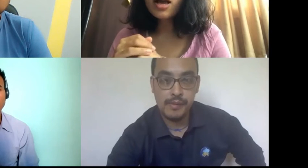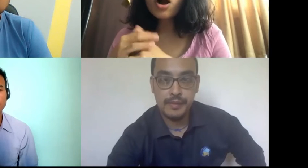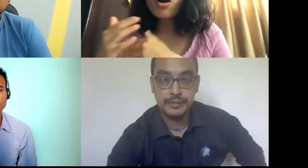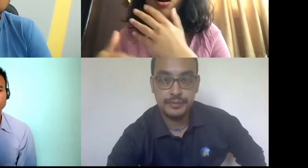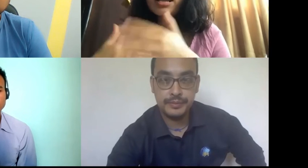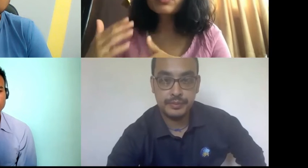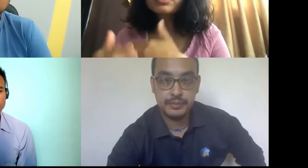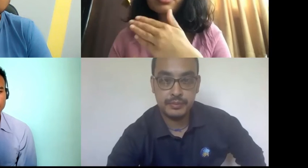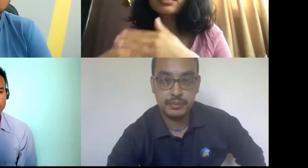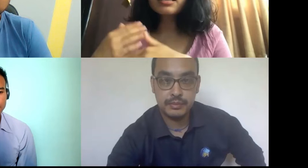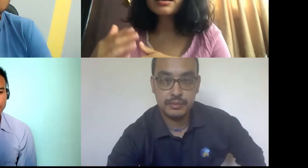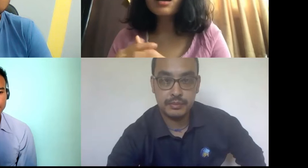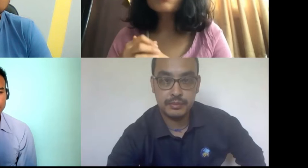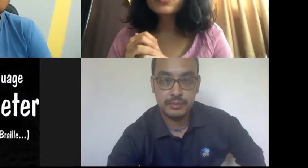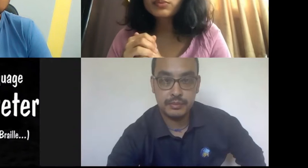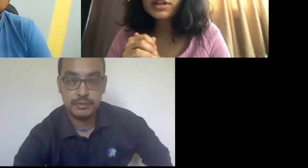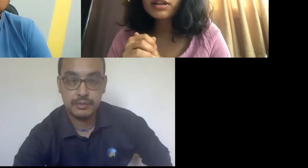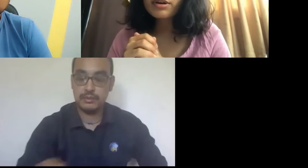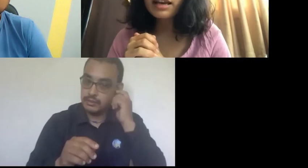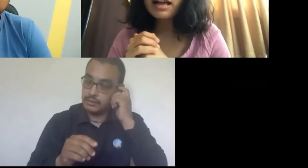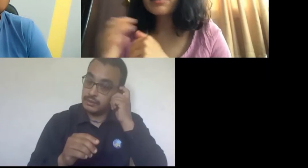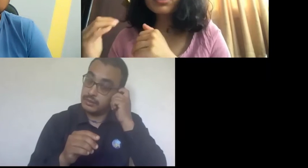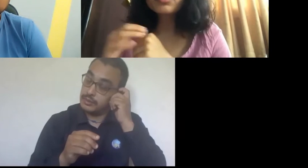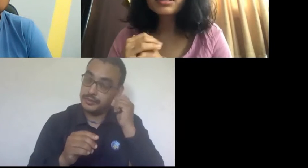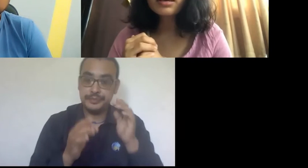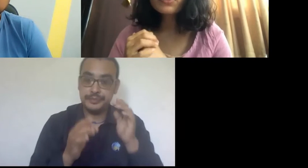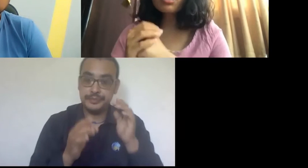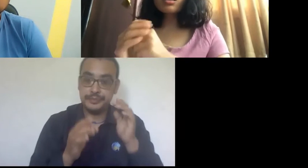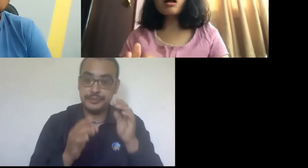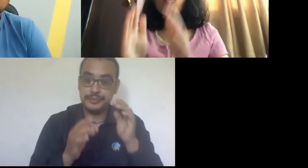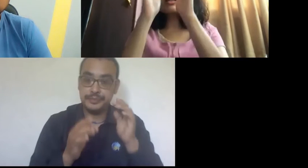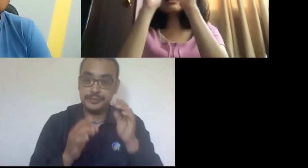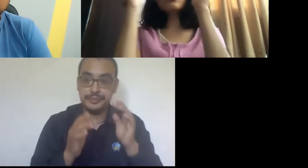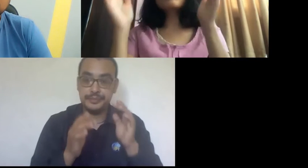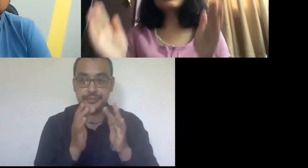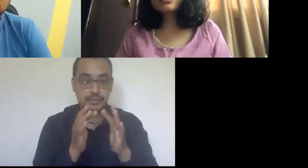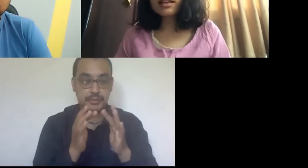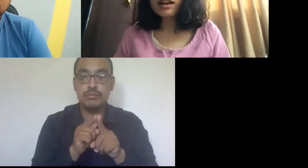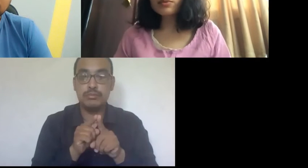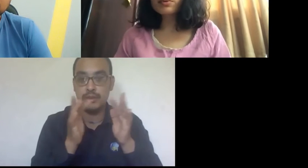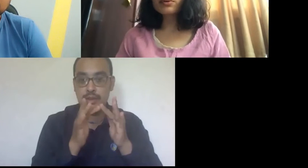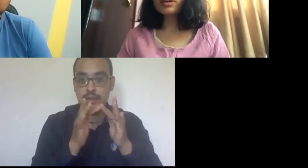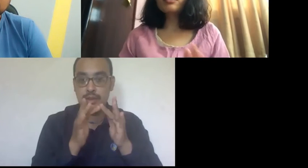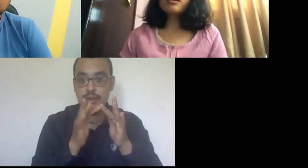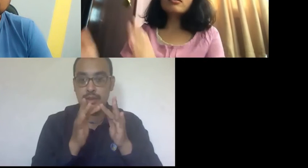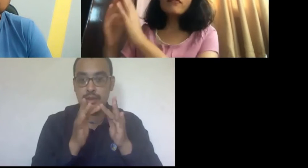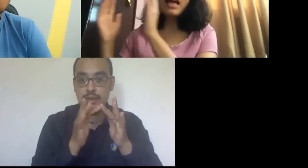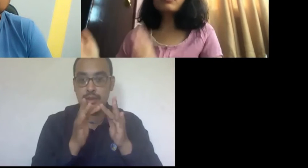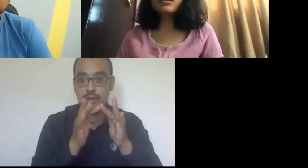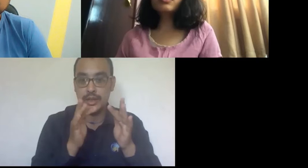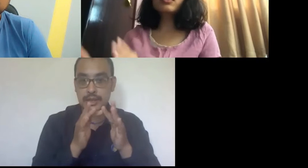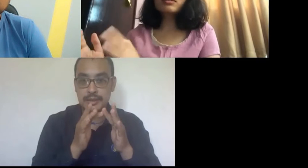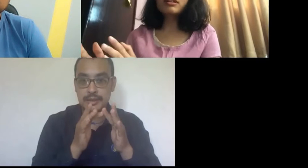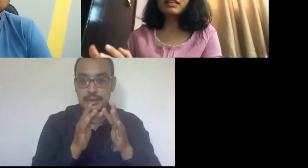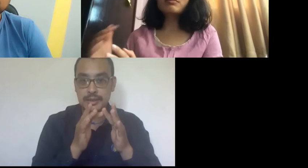चाहिँ अनलाइन प्रेजेन्स चाहिँ राम्रो हुनुपर्छ भन्ने खाले पनि हुन्छ कि अनलाइनको प्रेजेन्स चाहिँ राम्रो बनाउने तर